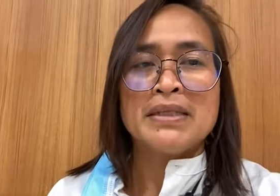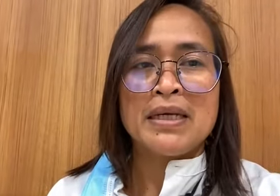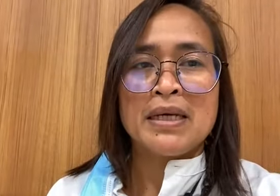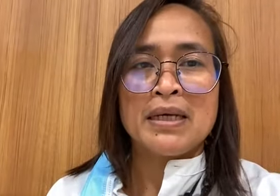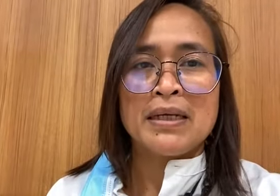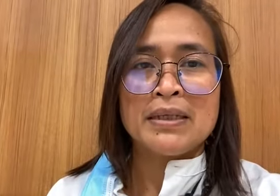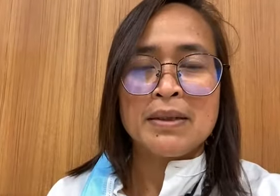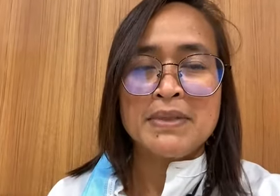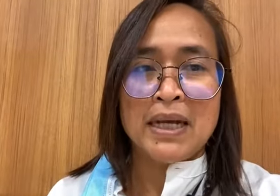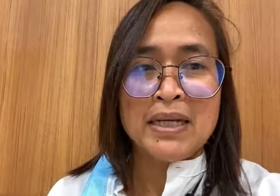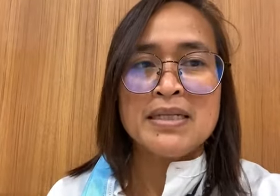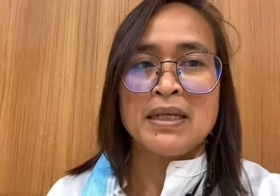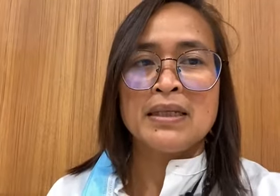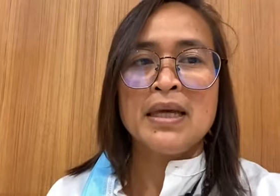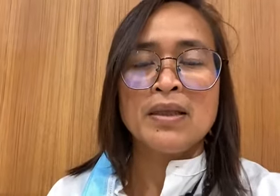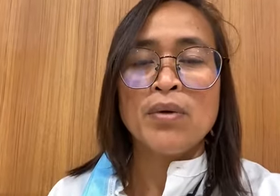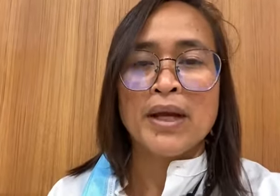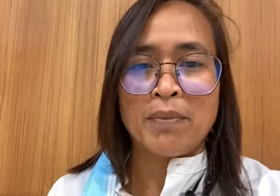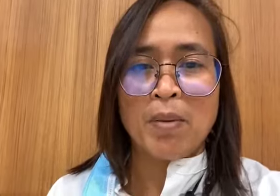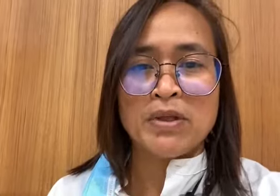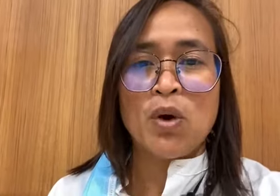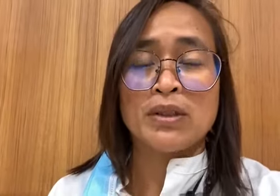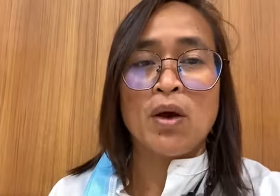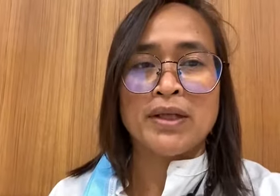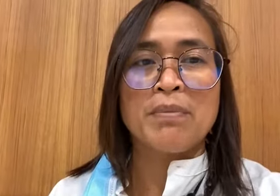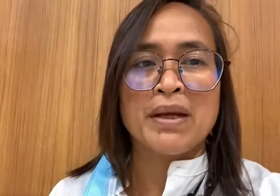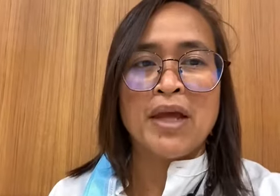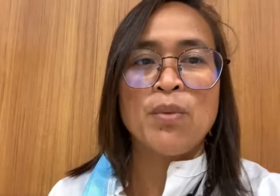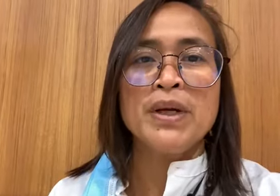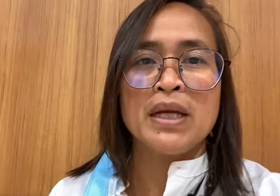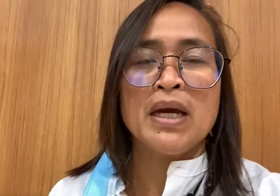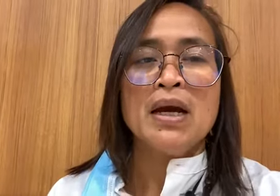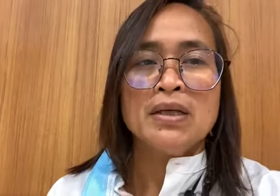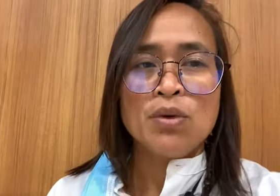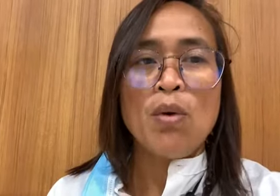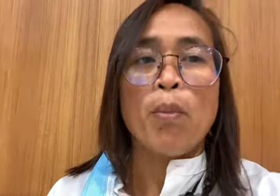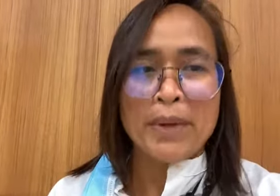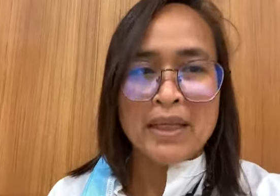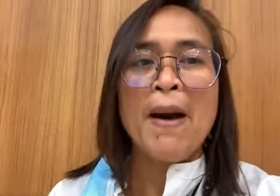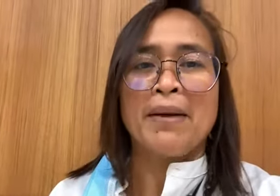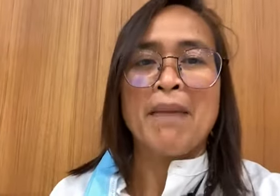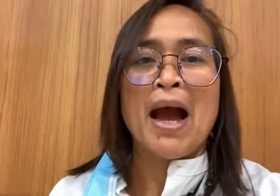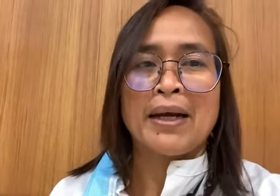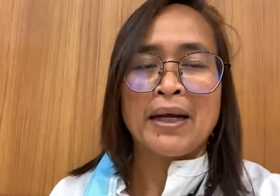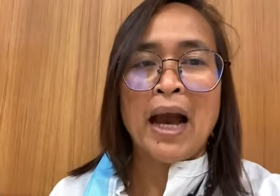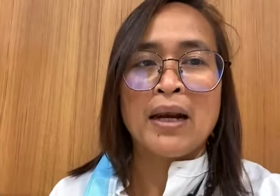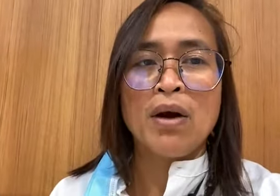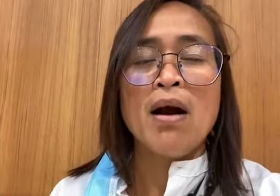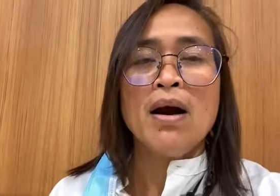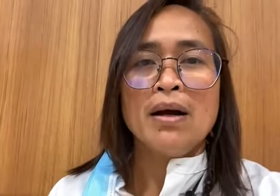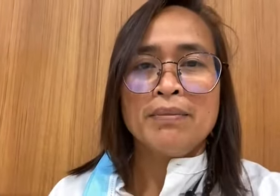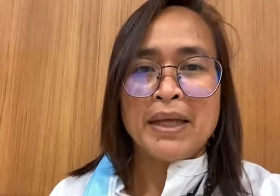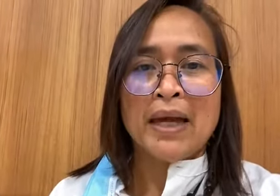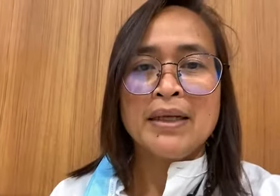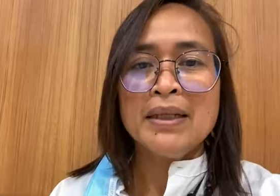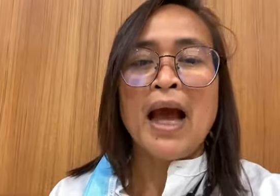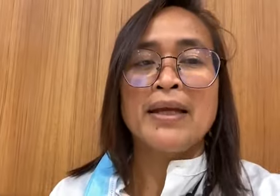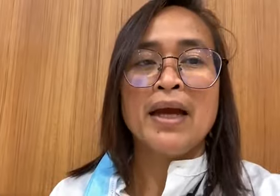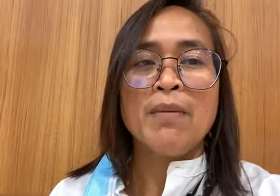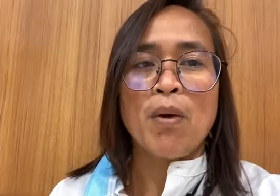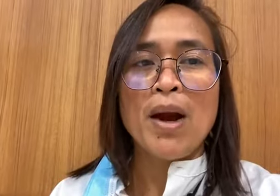บัญชีทรัพย์สินและหนี้สินที่ต้องรายงานปปช.ตลอดการเป็นนายกรัฐมนตรีช่วง6ปีที่ผ่านมานะคะแล้วก็มี